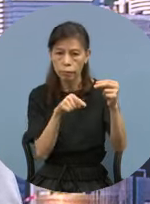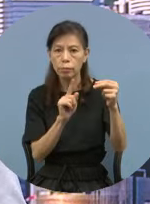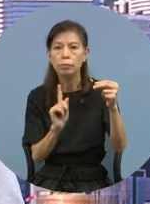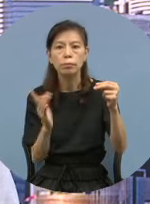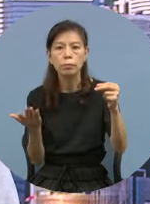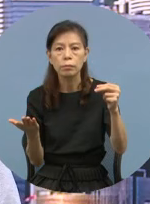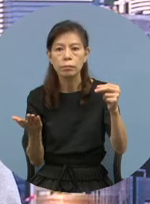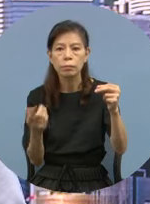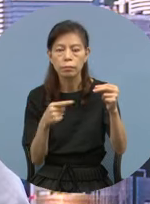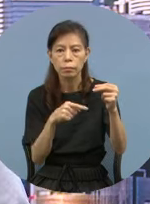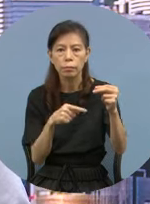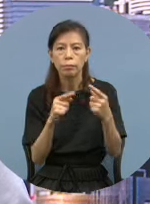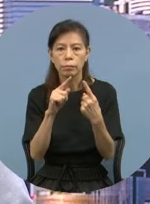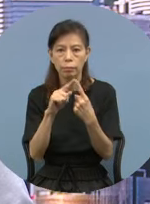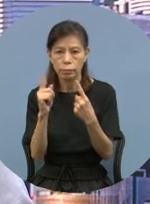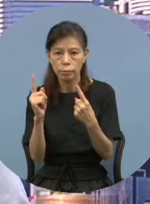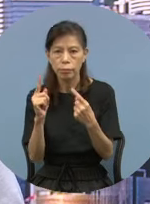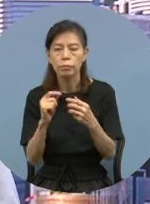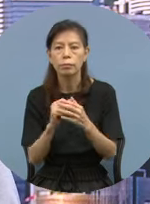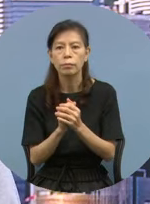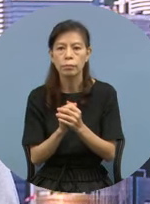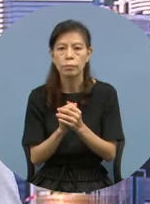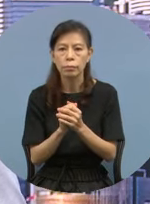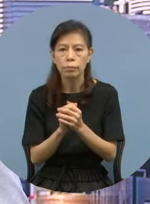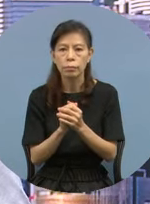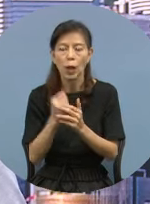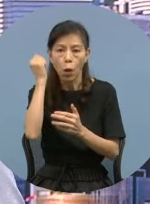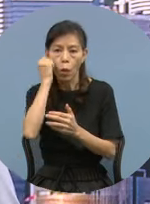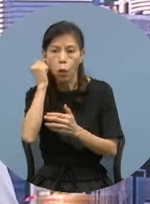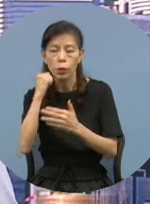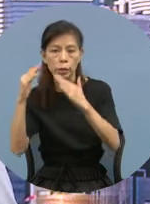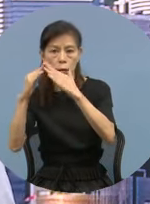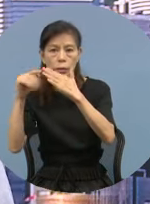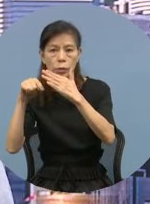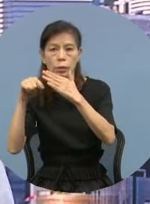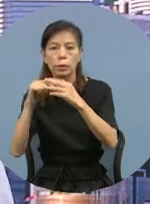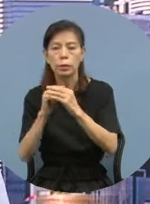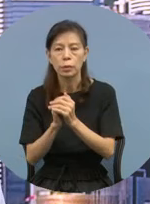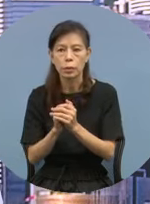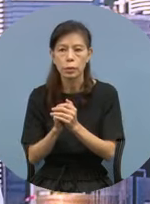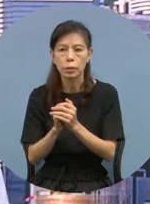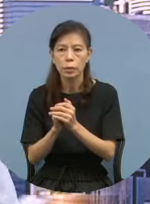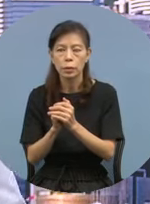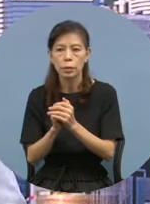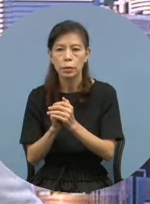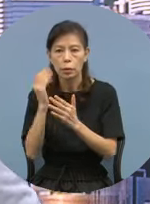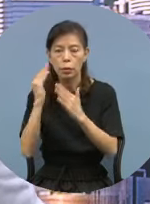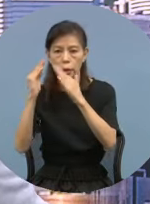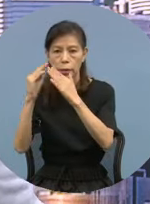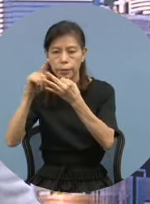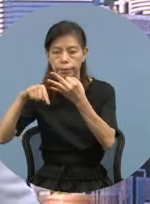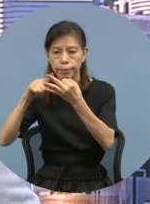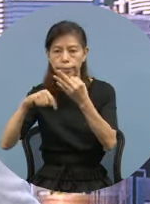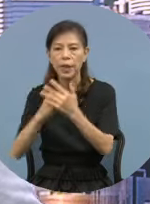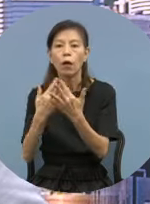源頭的個案裡面，其中一宗就是在一個老人院的個案，就是一間叫做